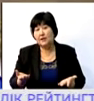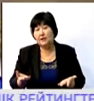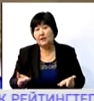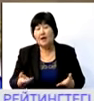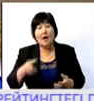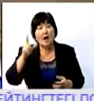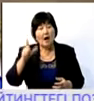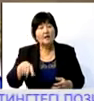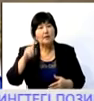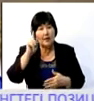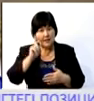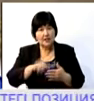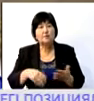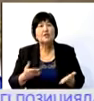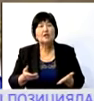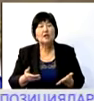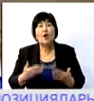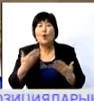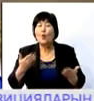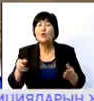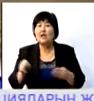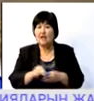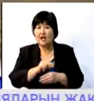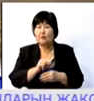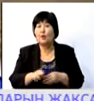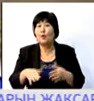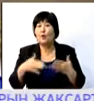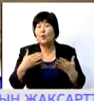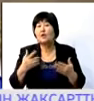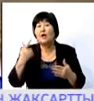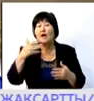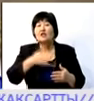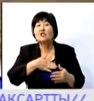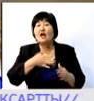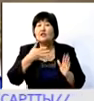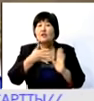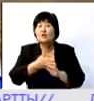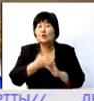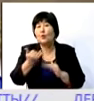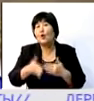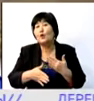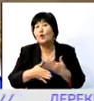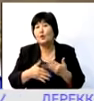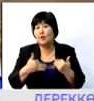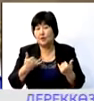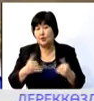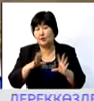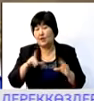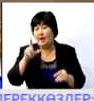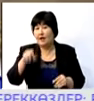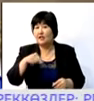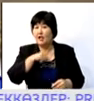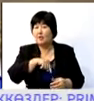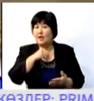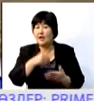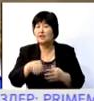Қарапайымдылық, адамға сенушілік, оны тәрбиелеу, оның жанын түсіну, оған көмек беру деген адами